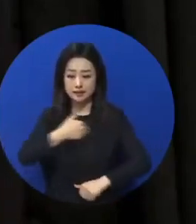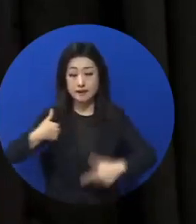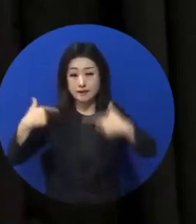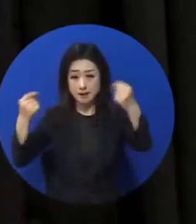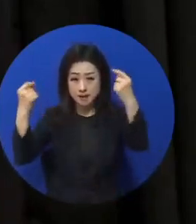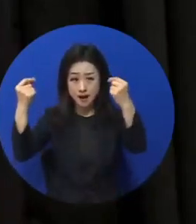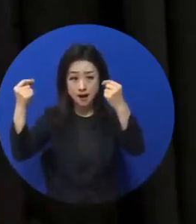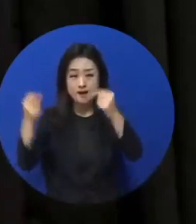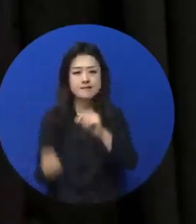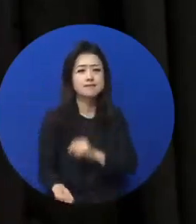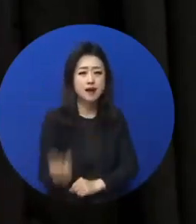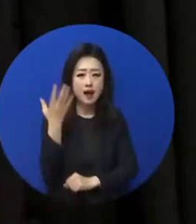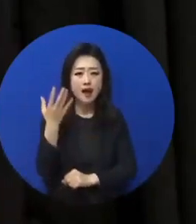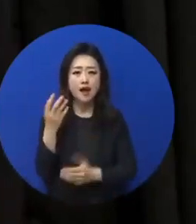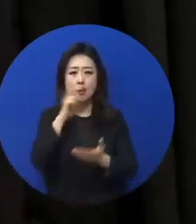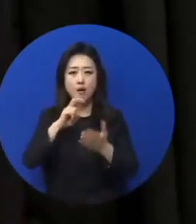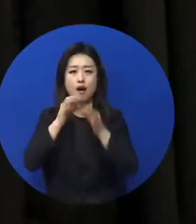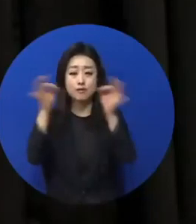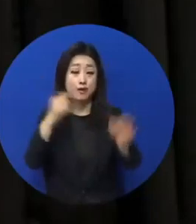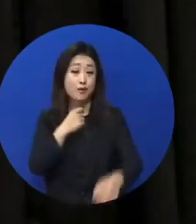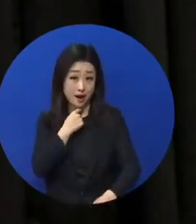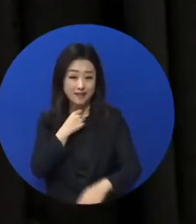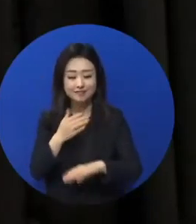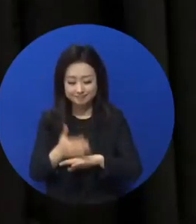울립시다. 감사합니다.